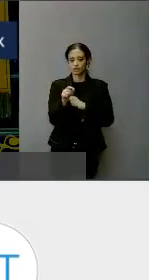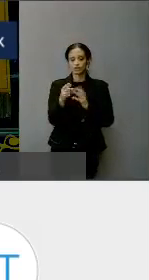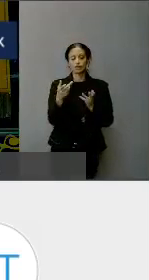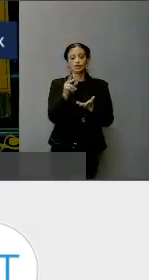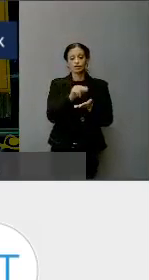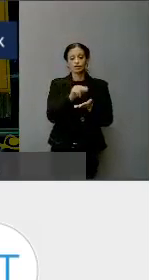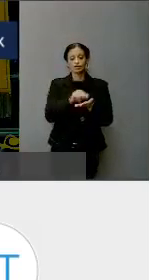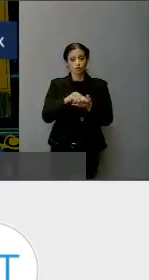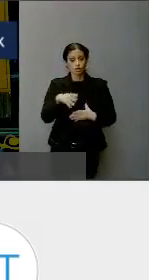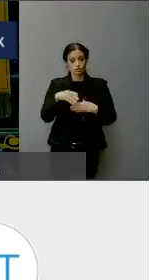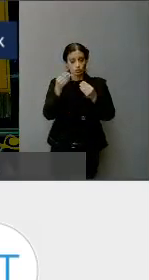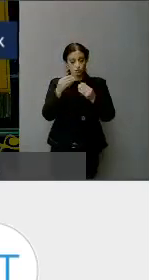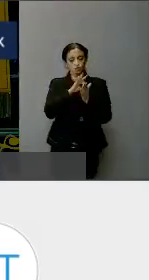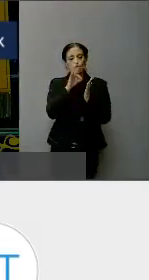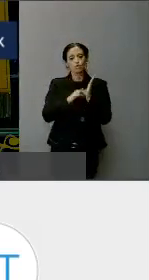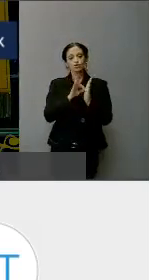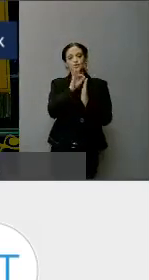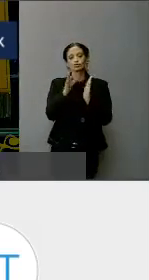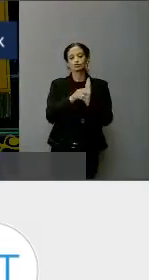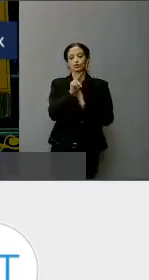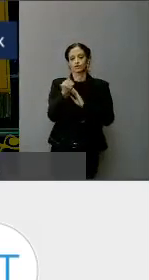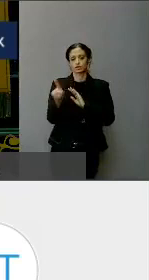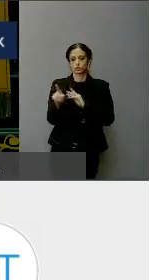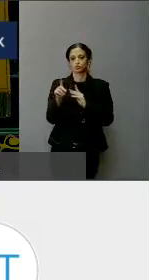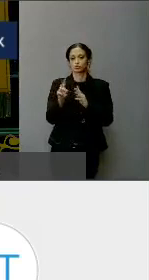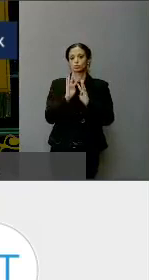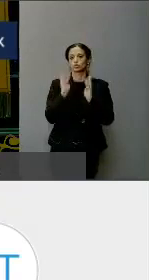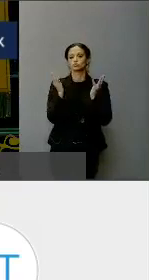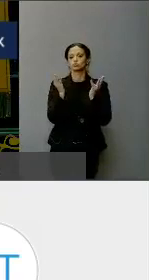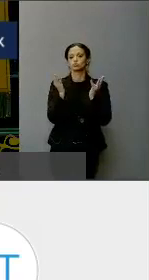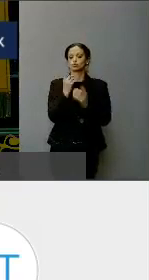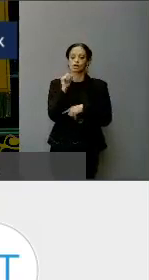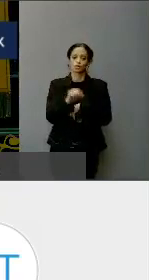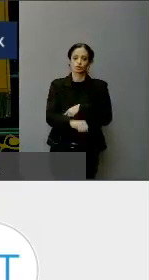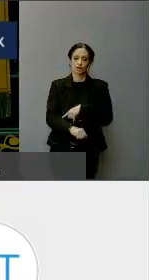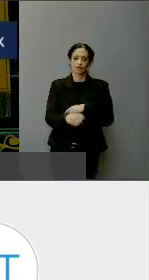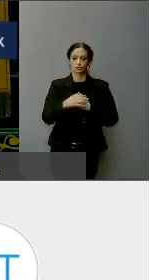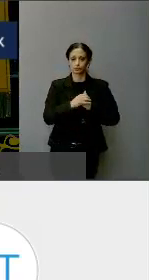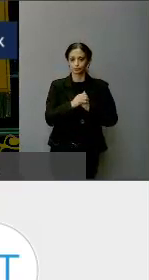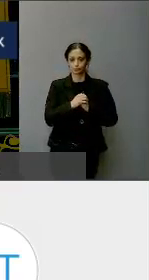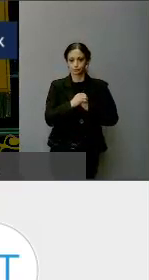votazione numero 21 parere della giunta è contrario